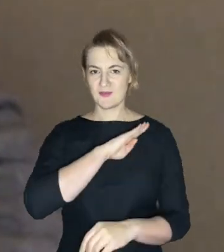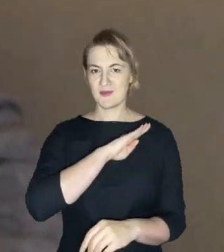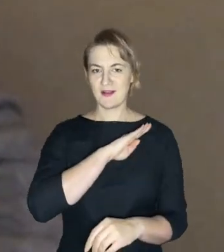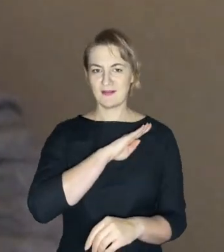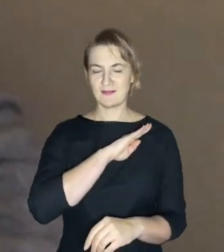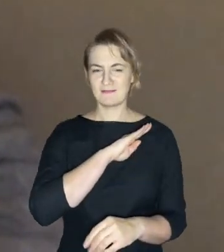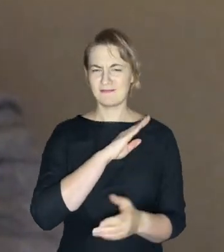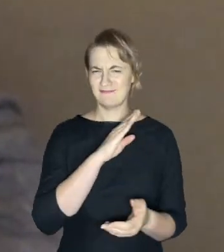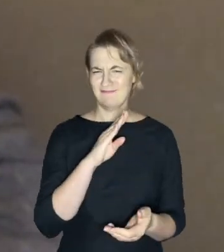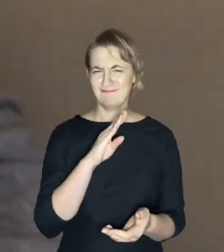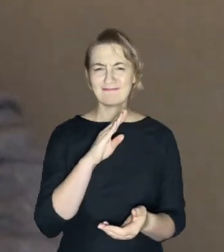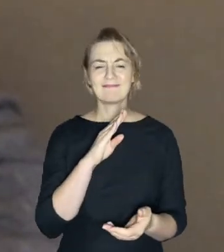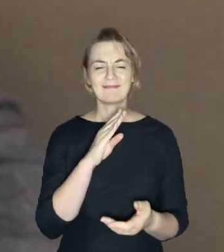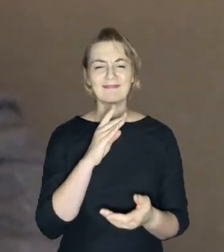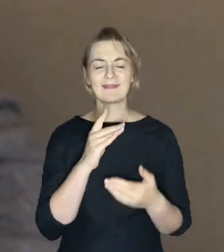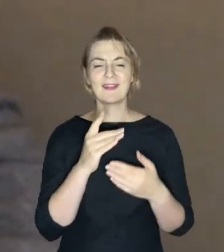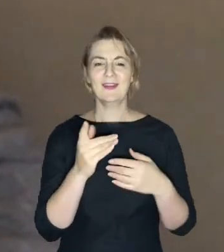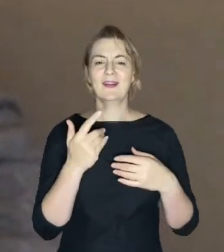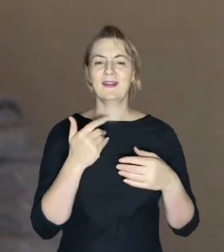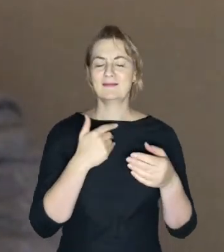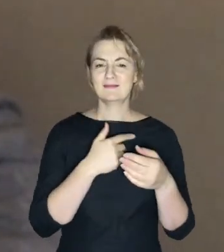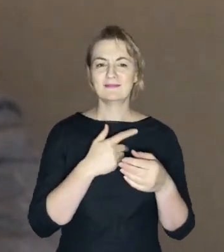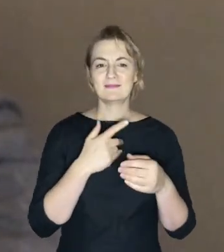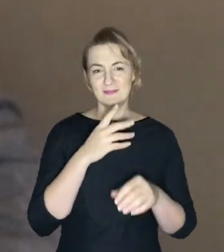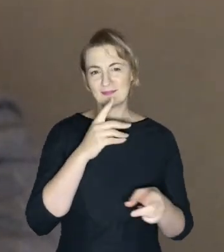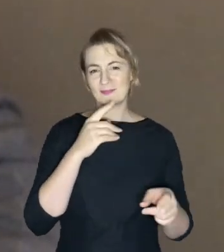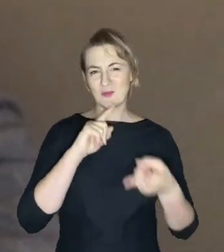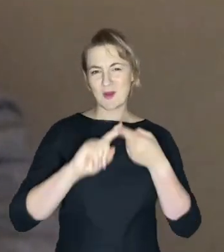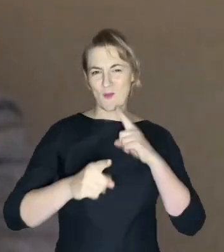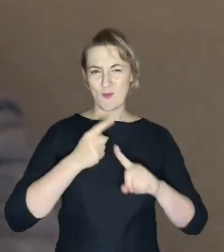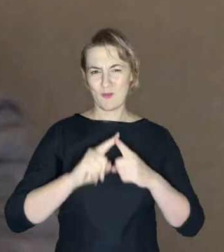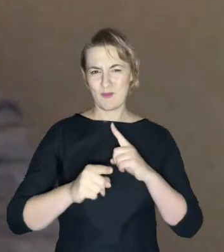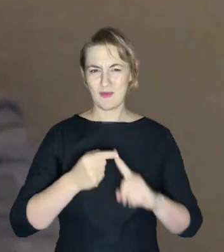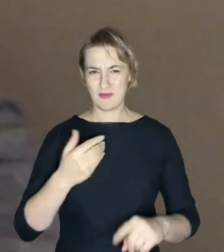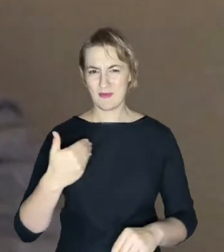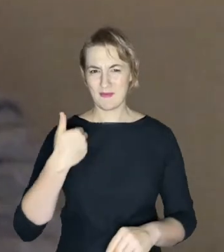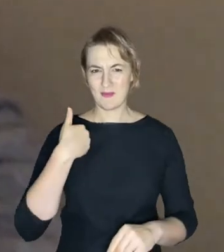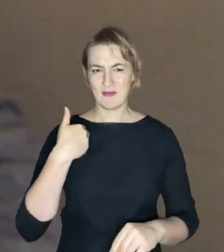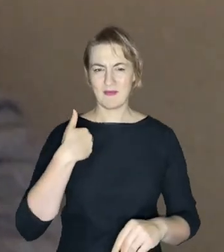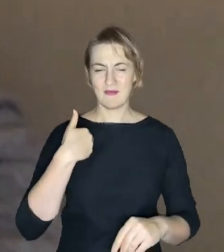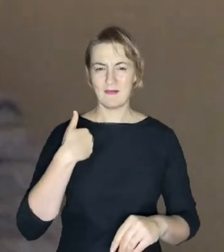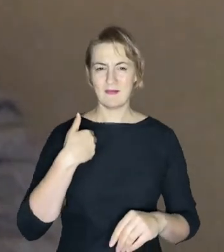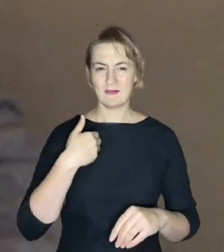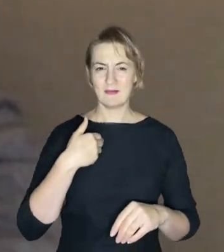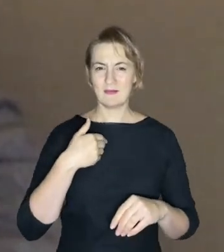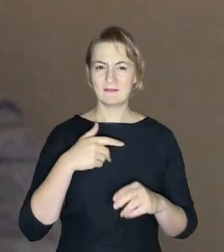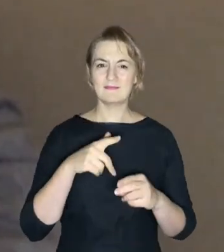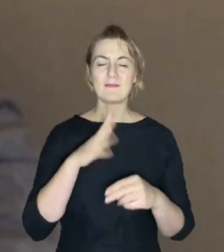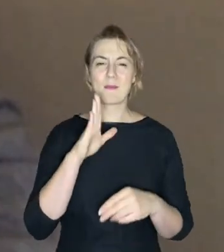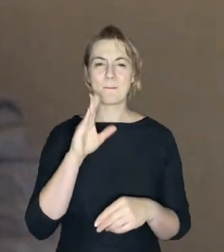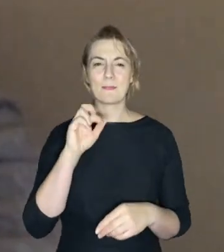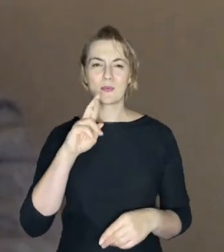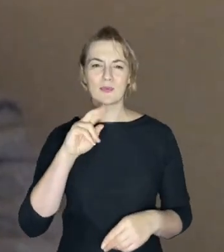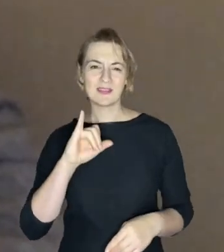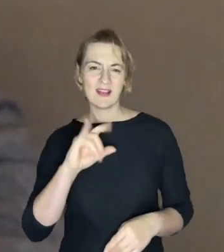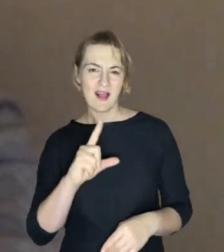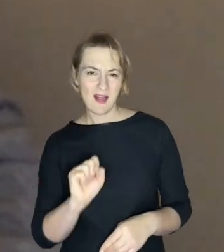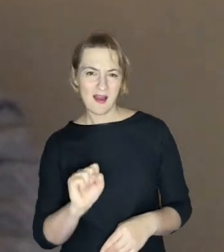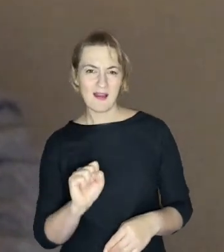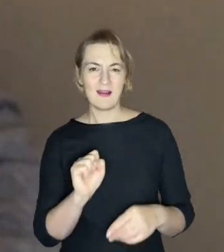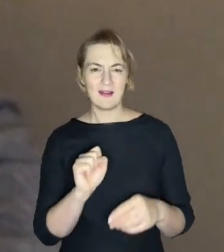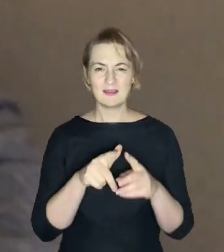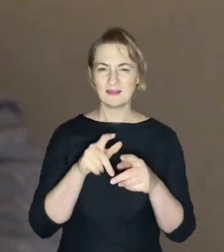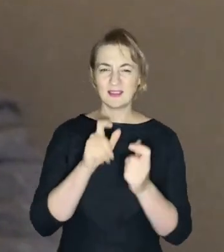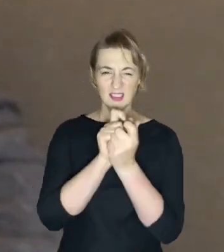To na kanwie tego, jak nasi politycy tam, prawda, szarżowali w Brukseli w różnych sprawach,